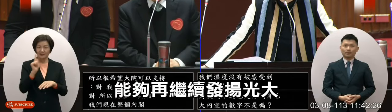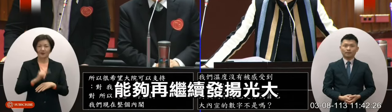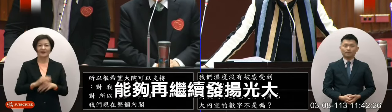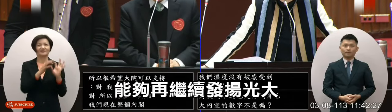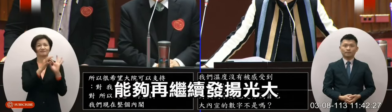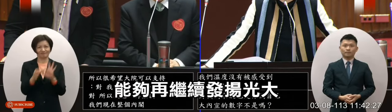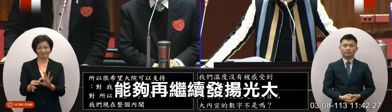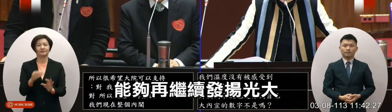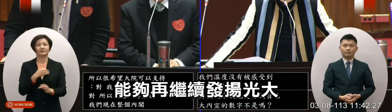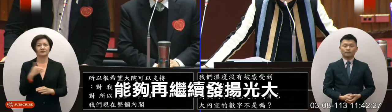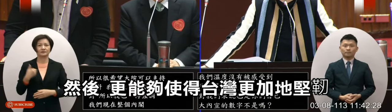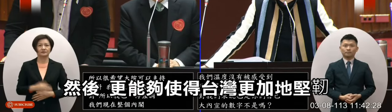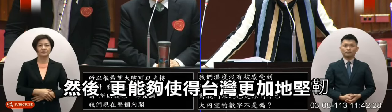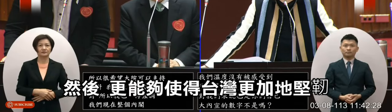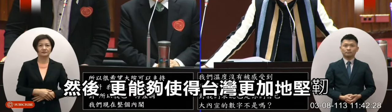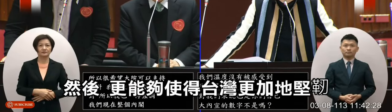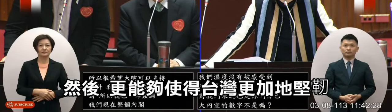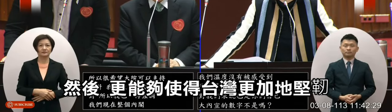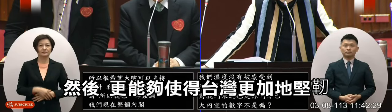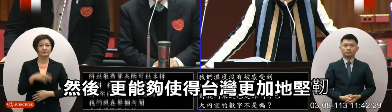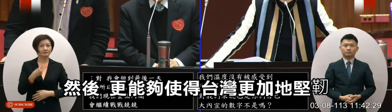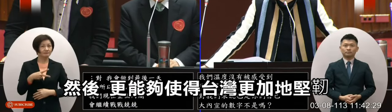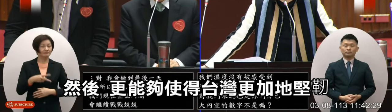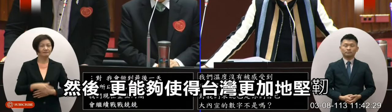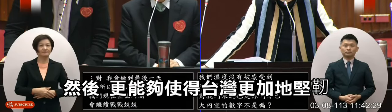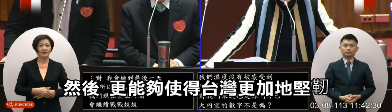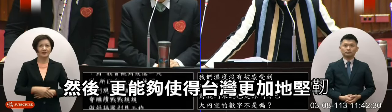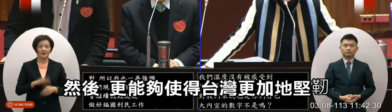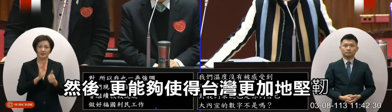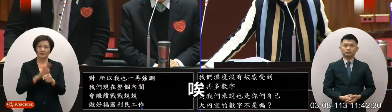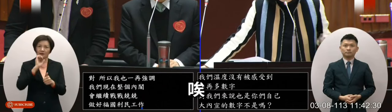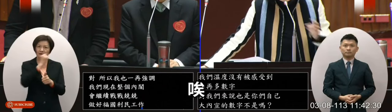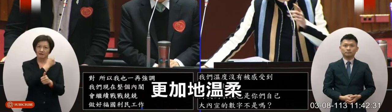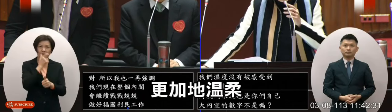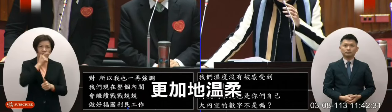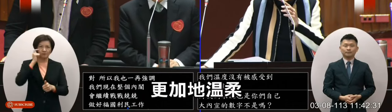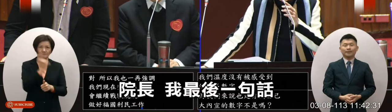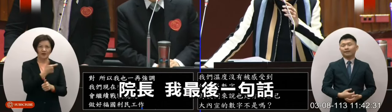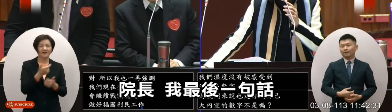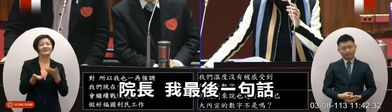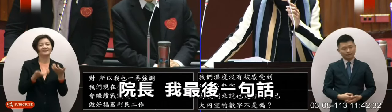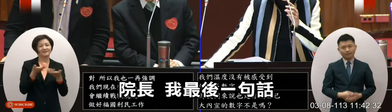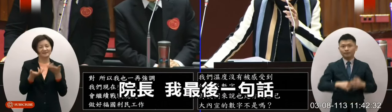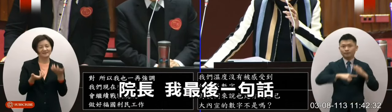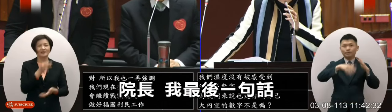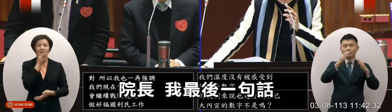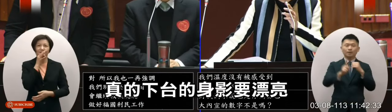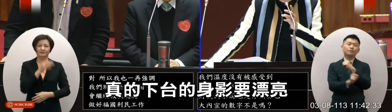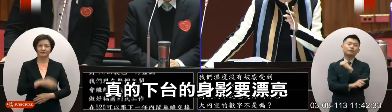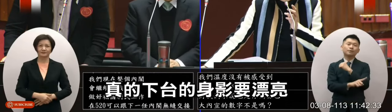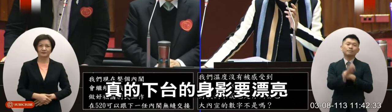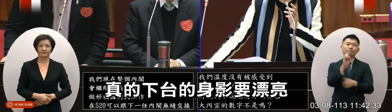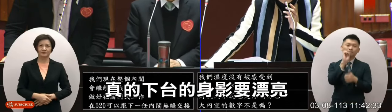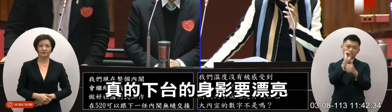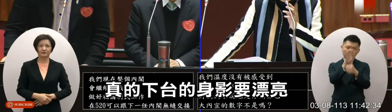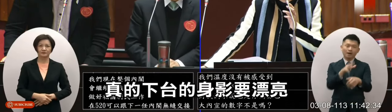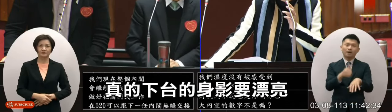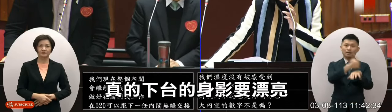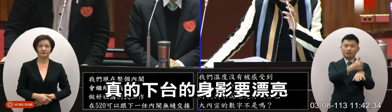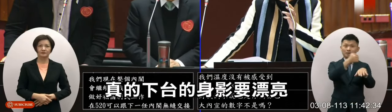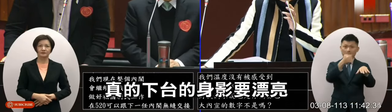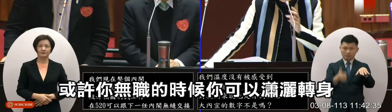继续发扬光大，然后更能够使得台湾更加的坚韧，更加的温暖。 院长，我最后一句话了，真的下台的身